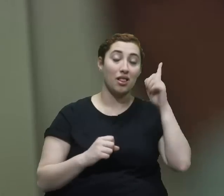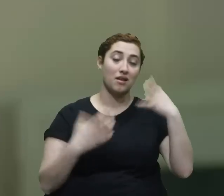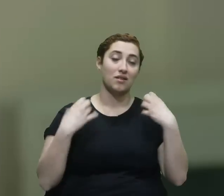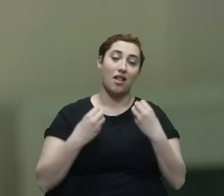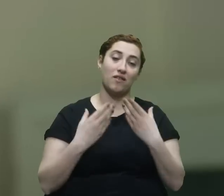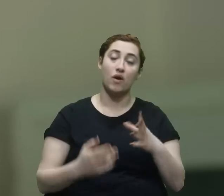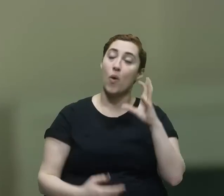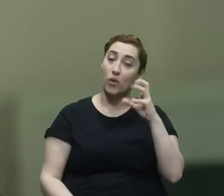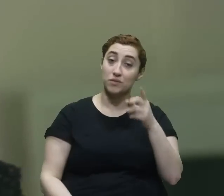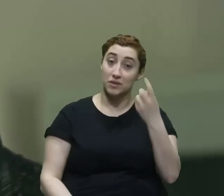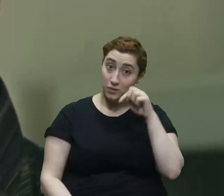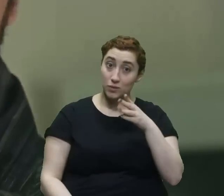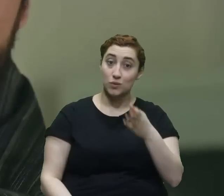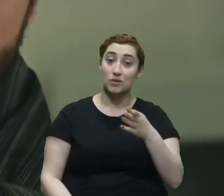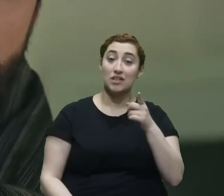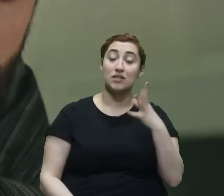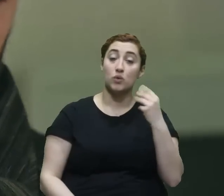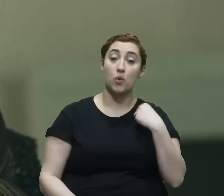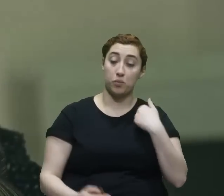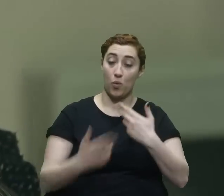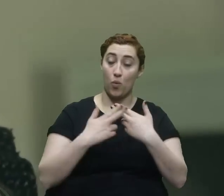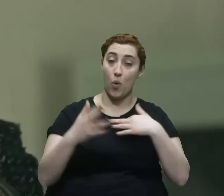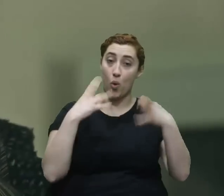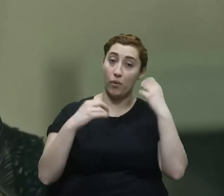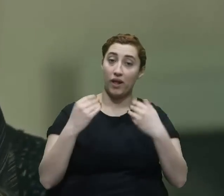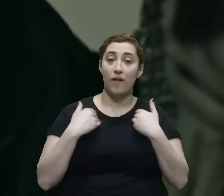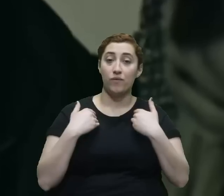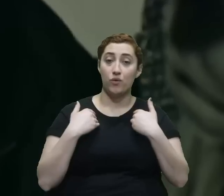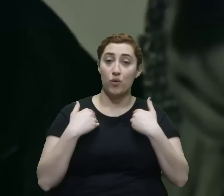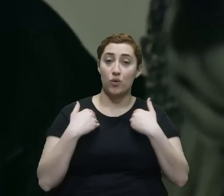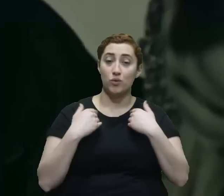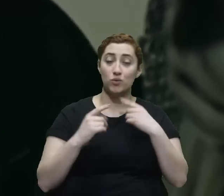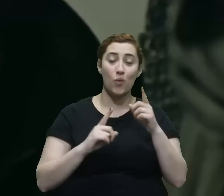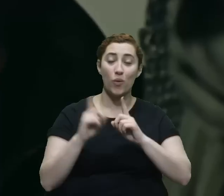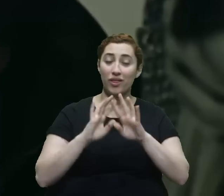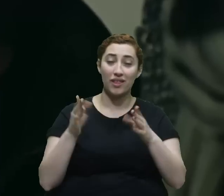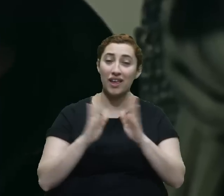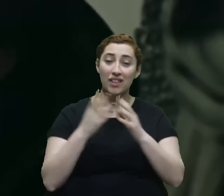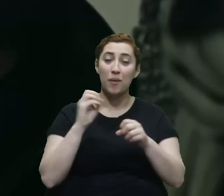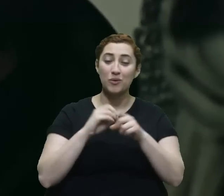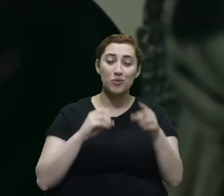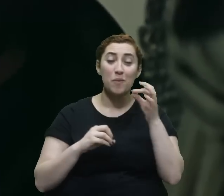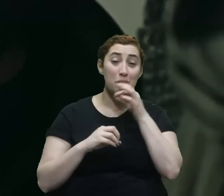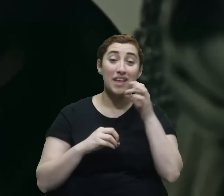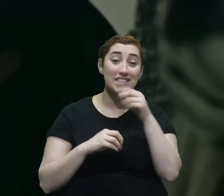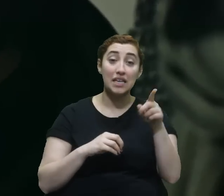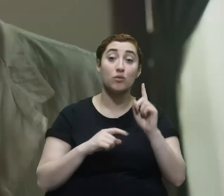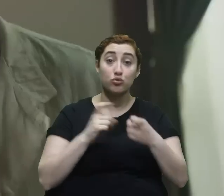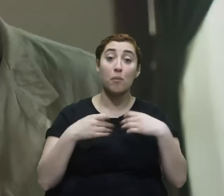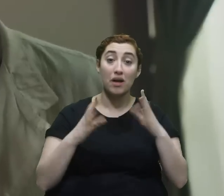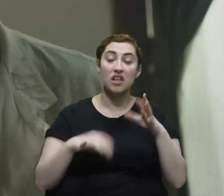Allah'ta. Hocam sayenizde. Sizden çok şey öğreniyoruz. O tıp kitabında bu vakanın benzerini